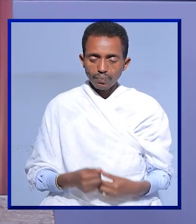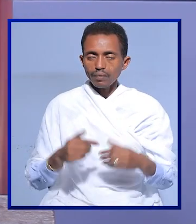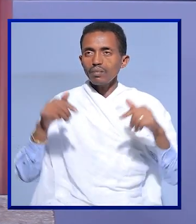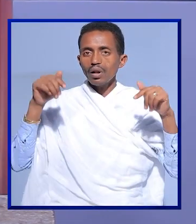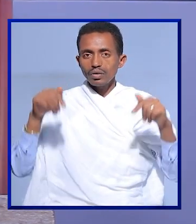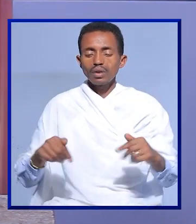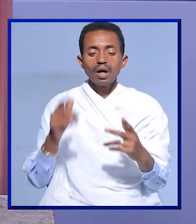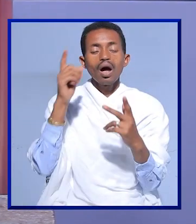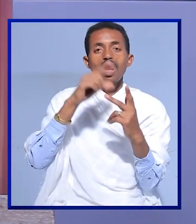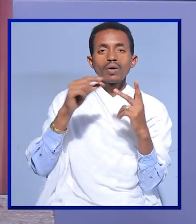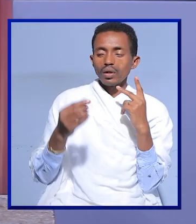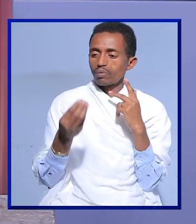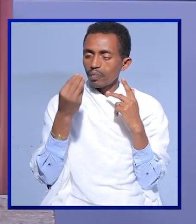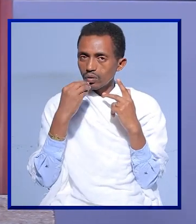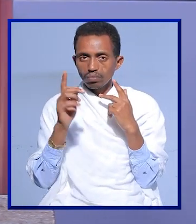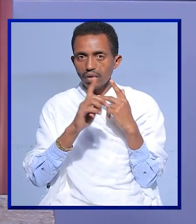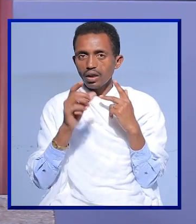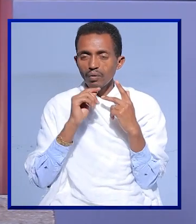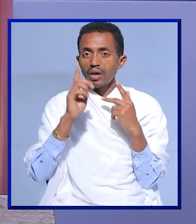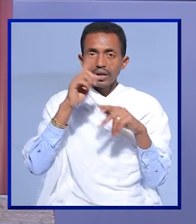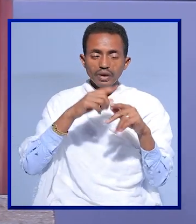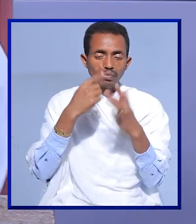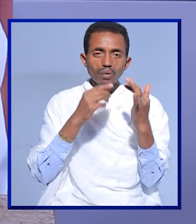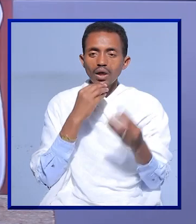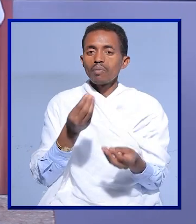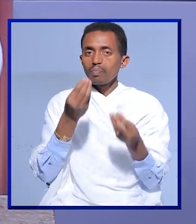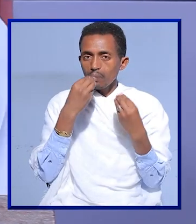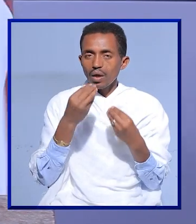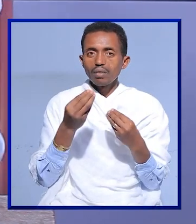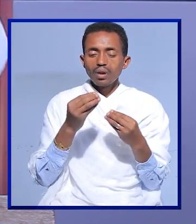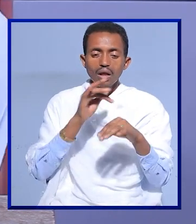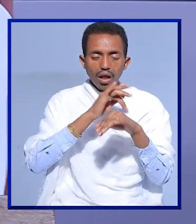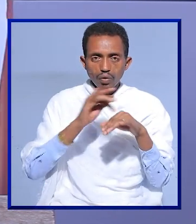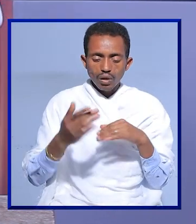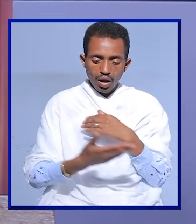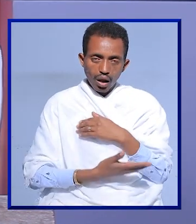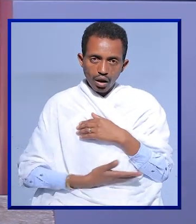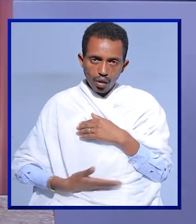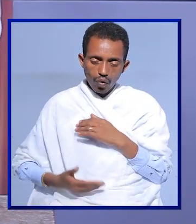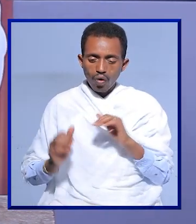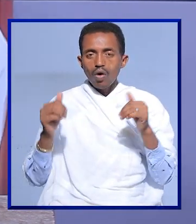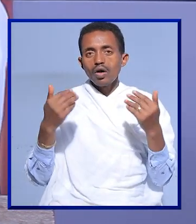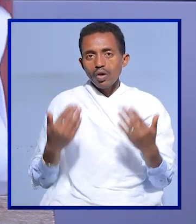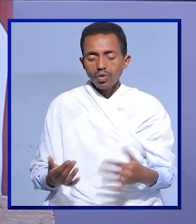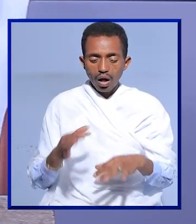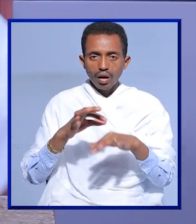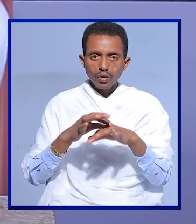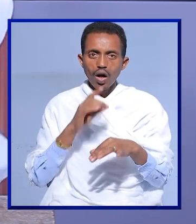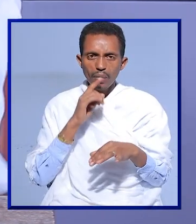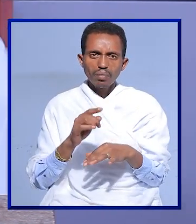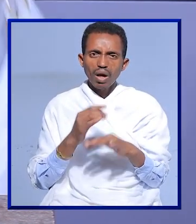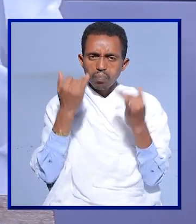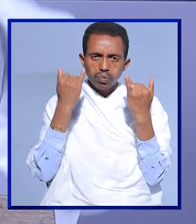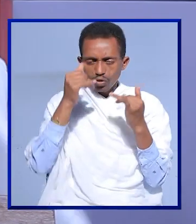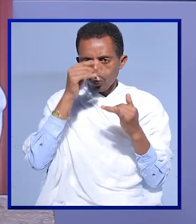ዛሬ አማርጠው የሚበሉት አይደለም ለአንድ ጊዜ የሚጎርሱት አጥተው ተርበው እኖ አጥንታቸው ገጦ ያሉ